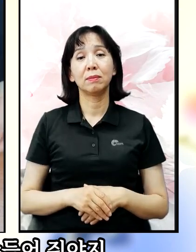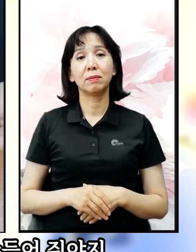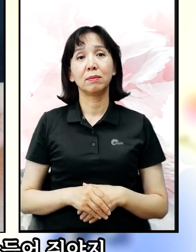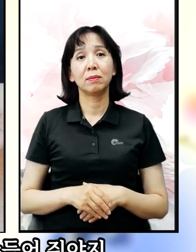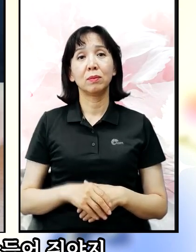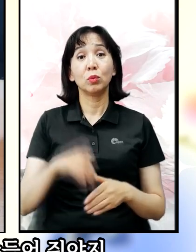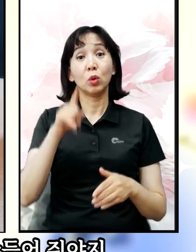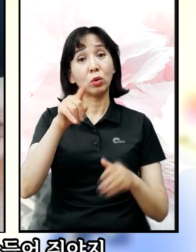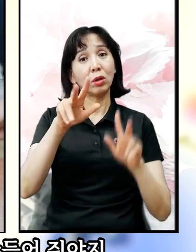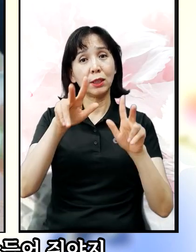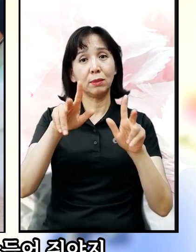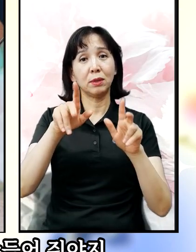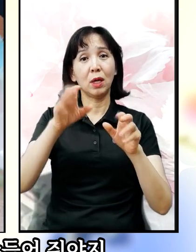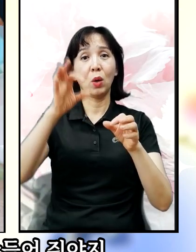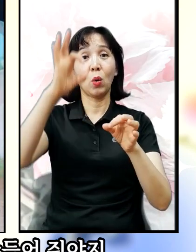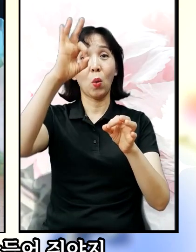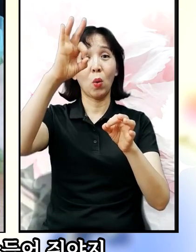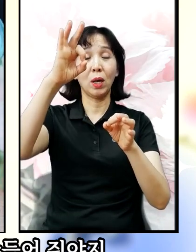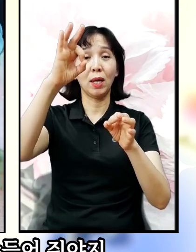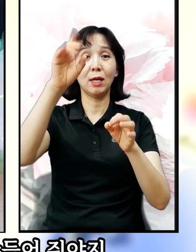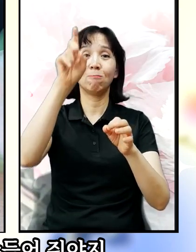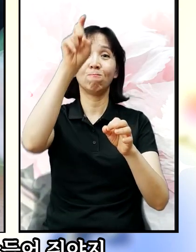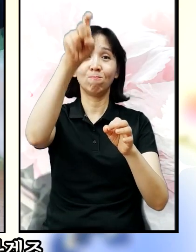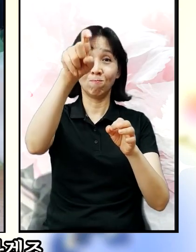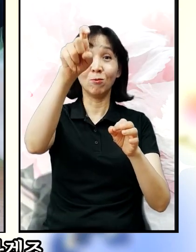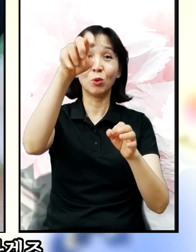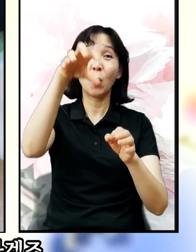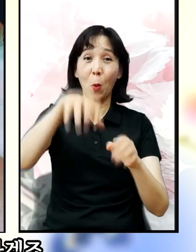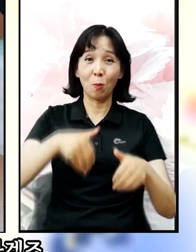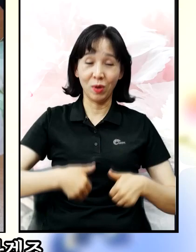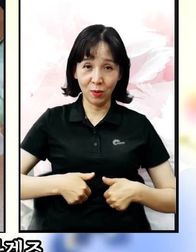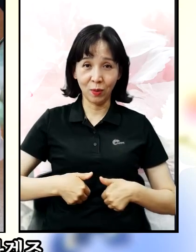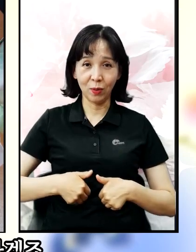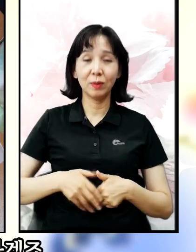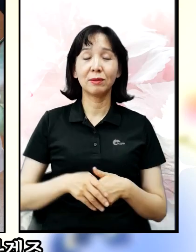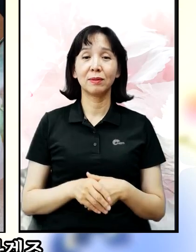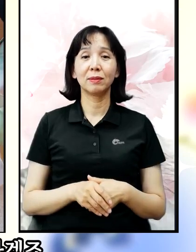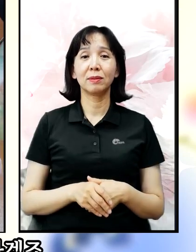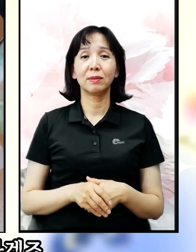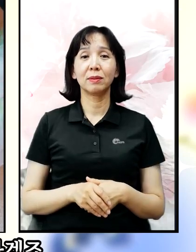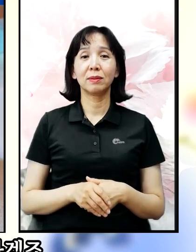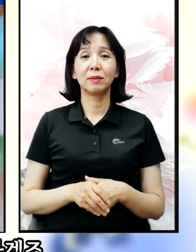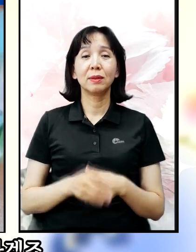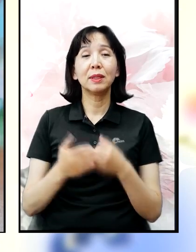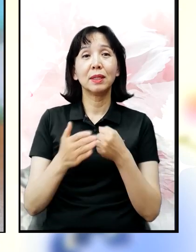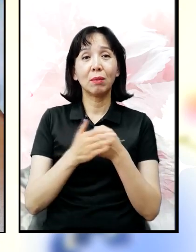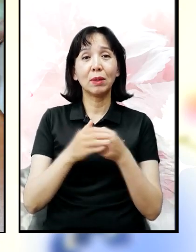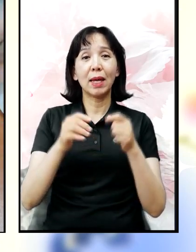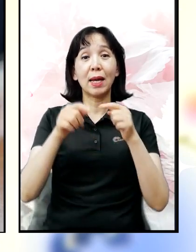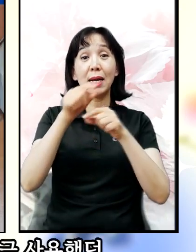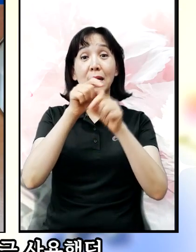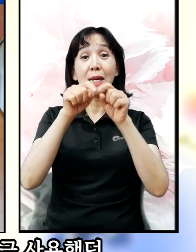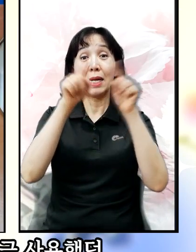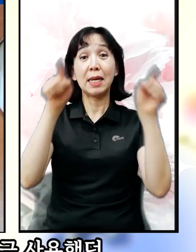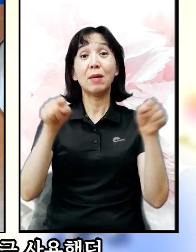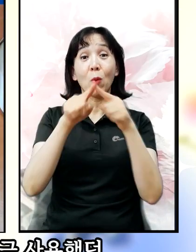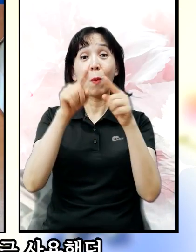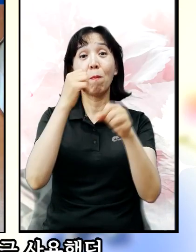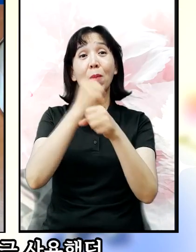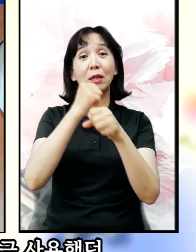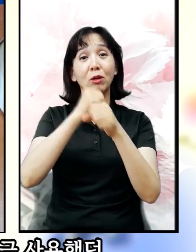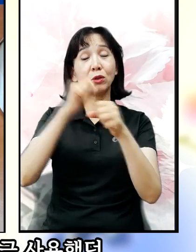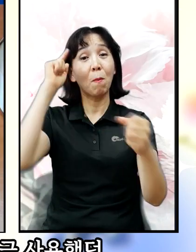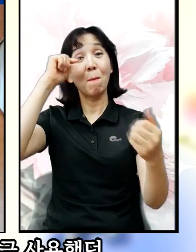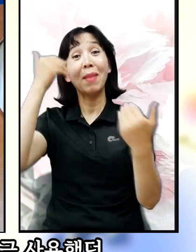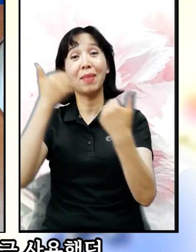여기에서 고리를 만들어 줘야지 걸을 수 있는 부분이 필요하겠죠. 그래서 여기 리본을